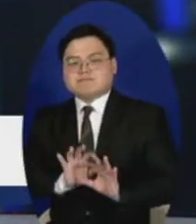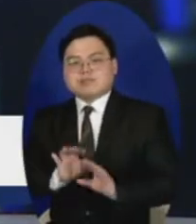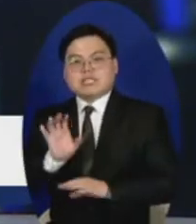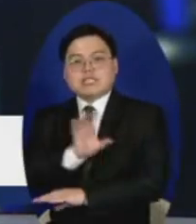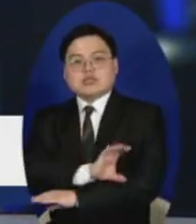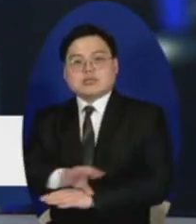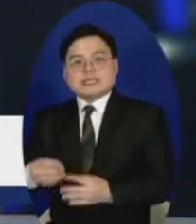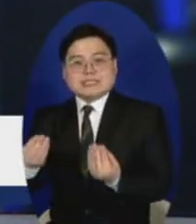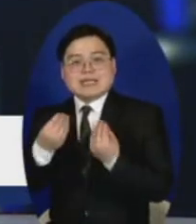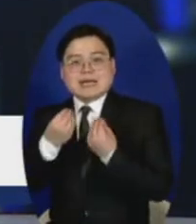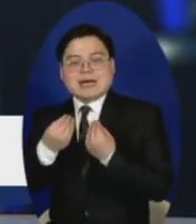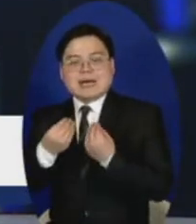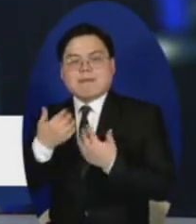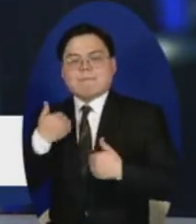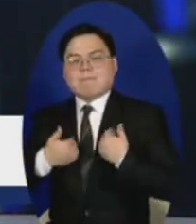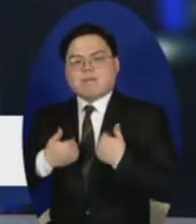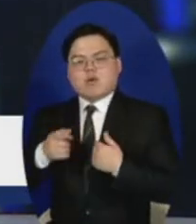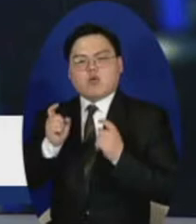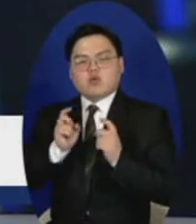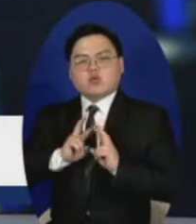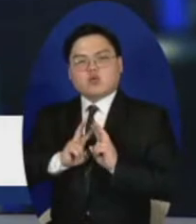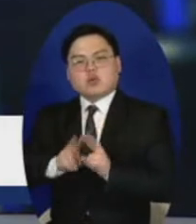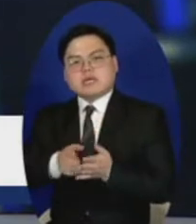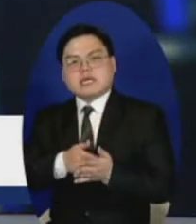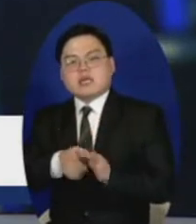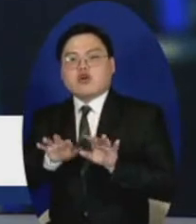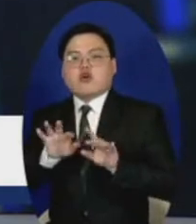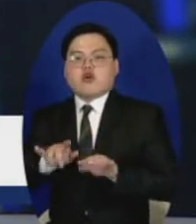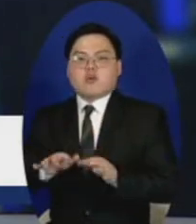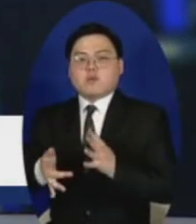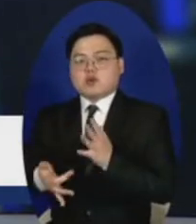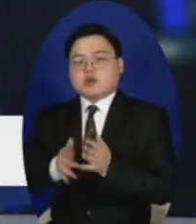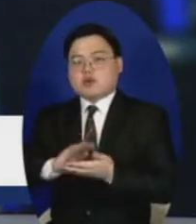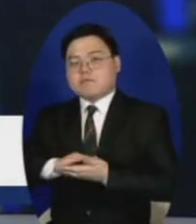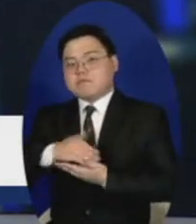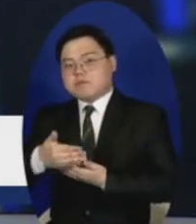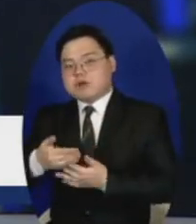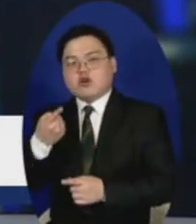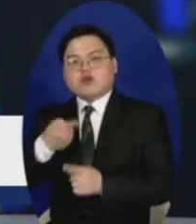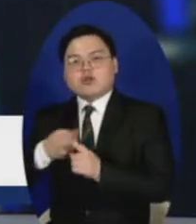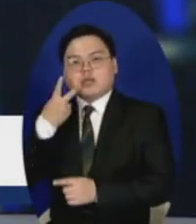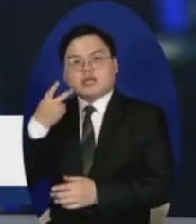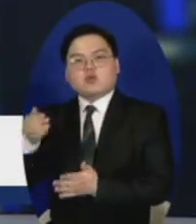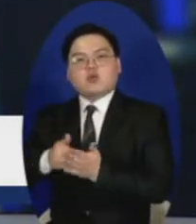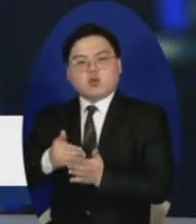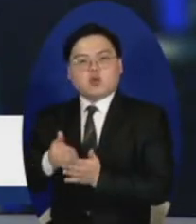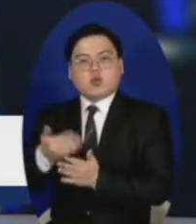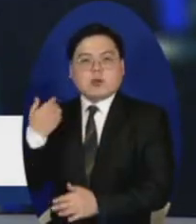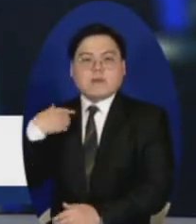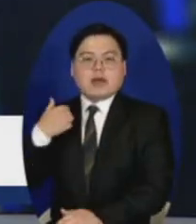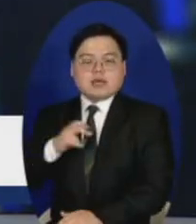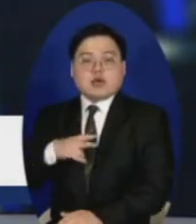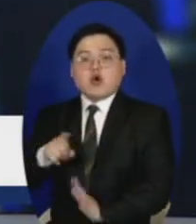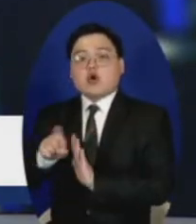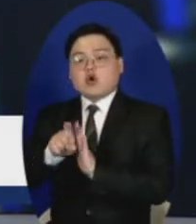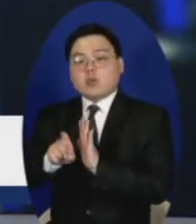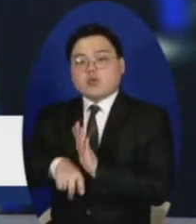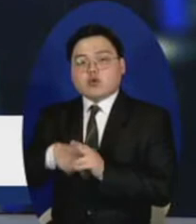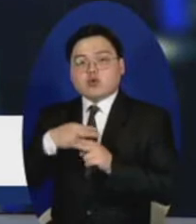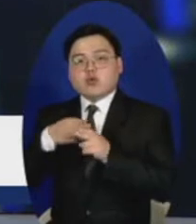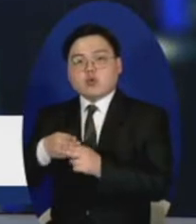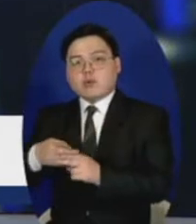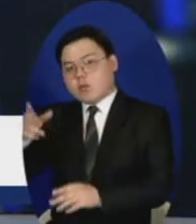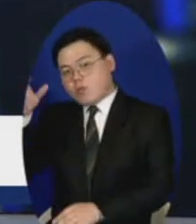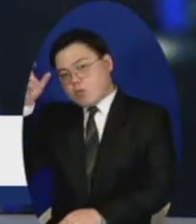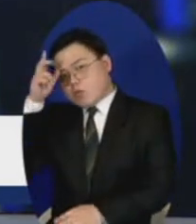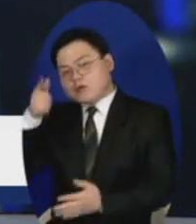хувьд сургалтын үйл ажиллагаа хэвий явуулгад шаардлагатай байдаг компьютер тоног төхөөрөмж орон нутагт дутагдaltaй байсан. Хөтөлбөрийн хүрээнд боловсролын салбар